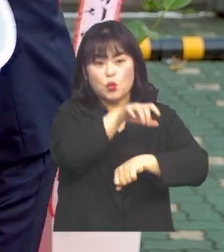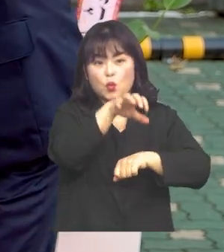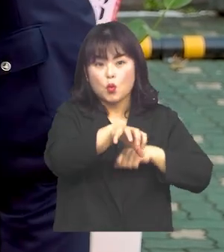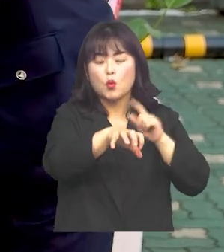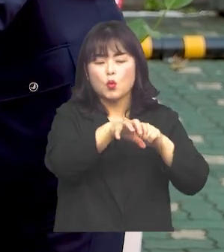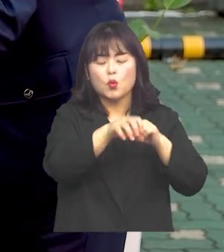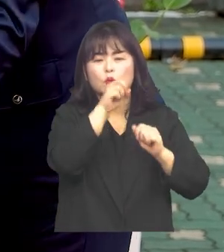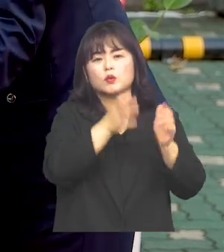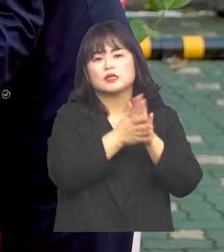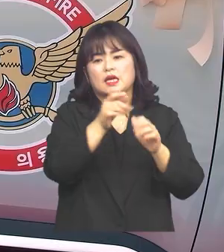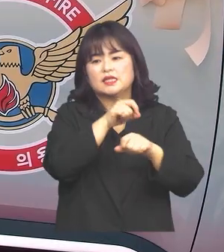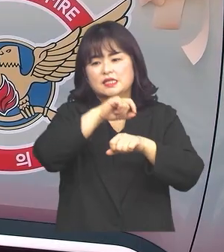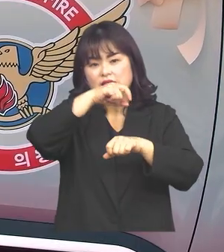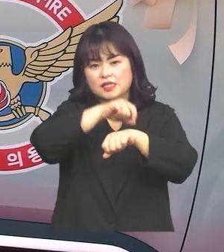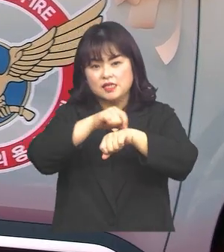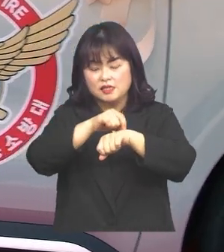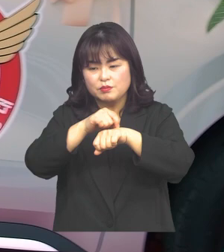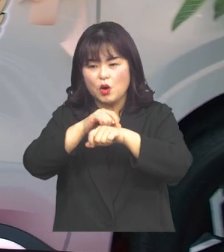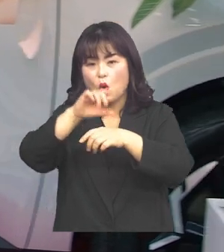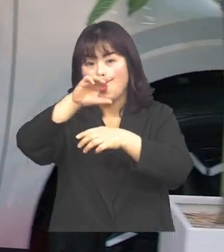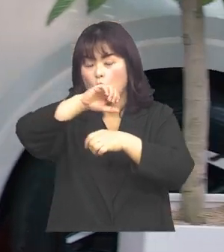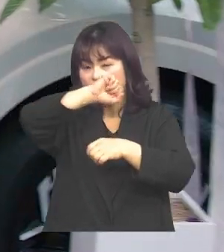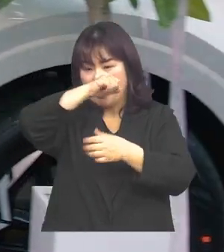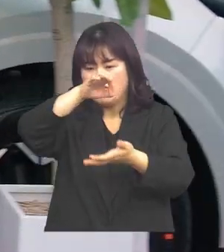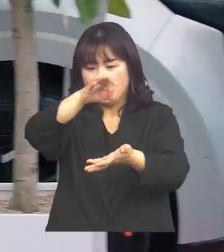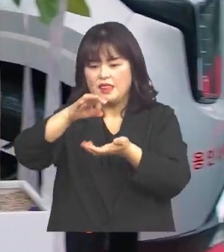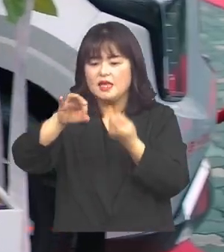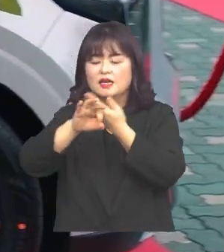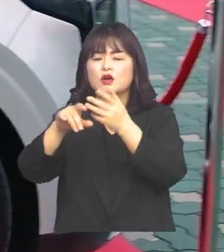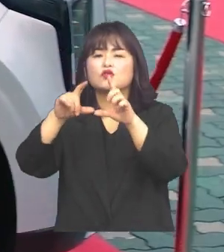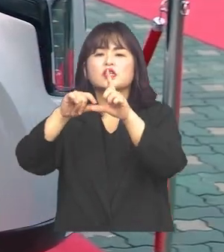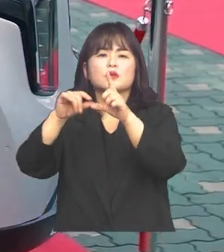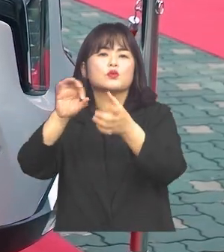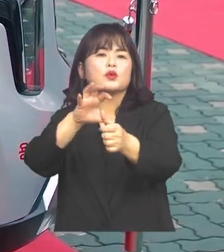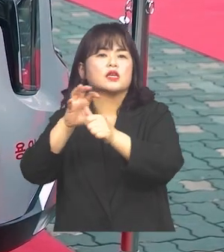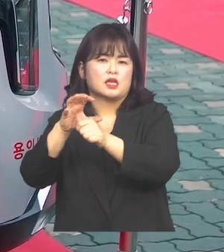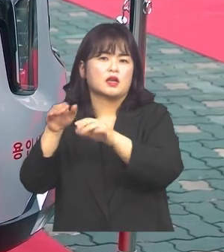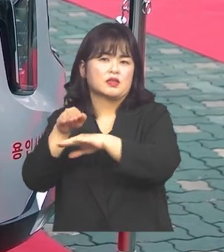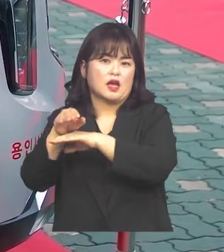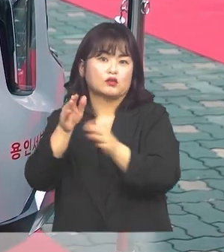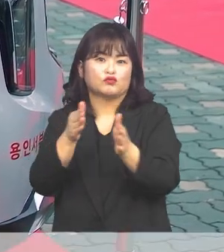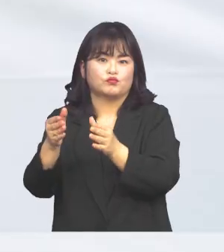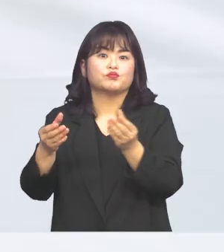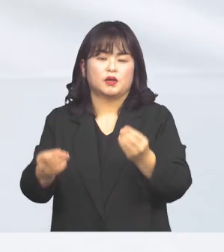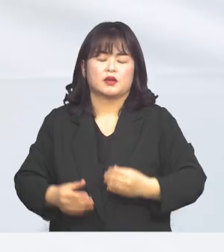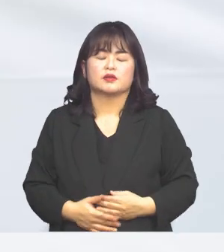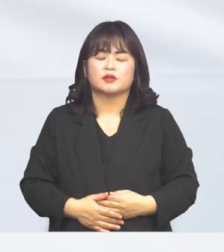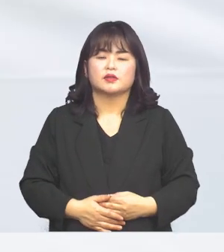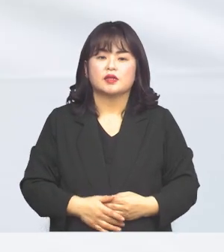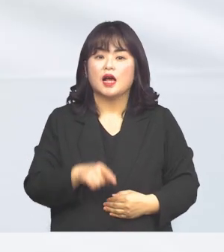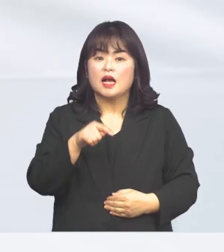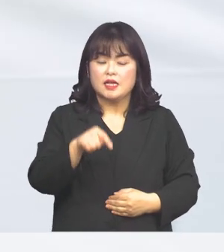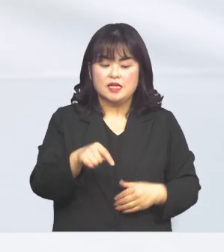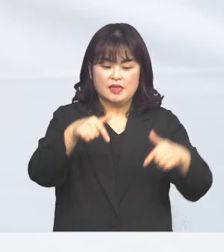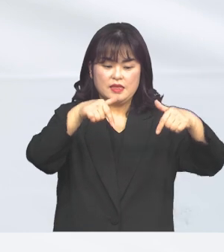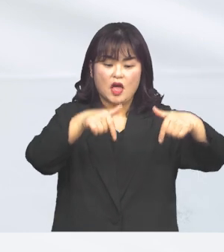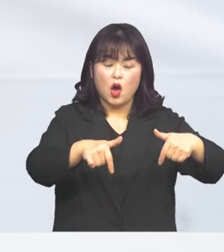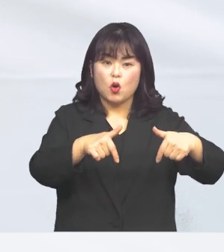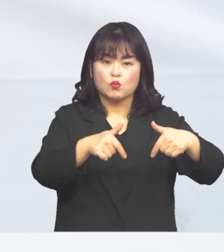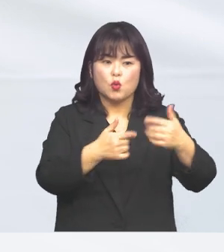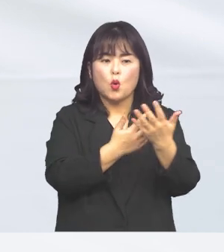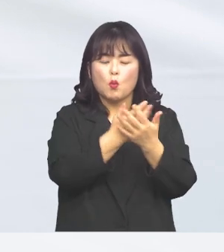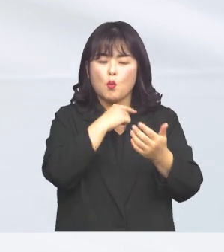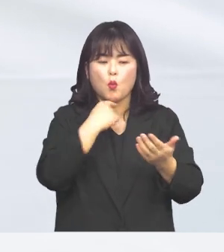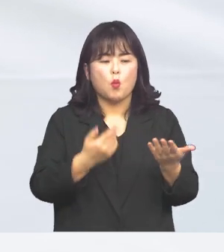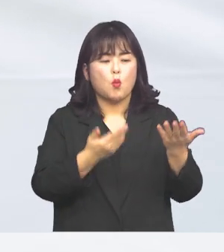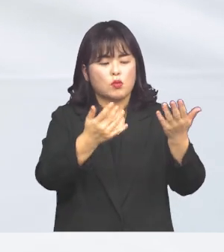우수기관으로 선정된 용인특례시가 특별교부세 일부를 활용해 차량을 마련한 것입니다. 이 차량은 우리 서부